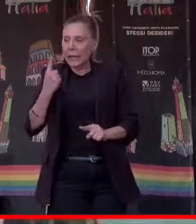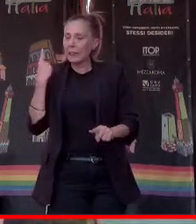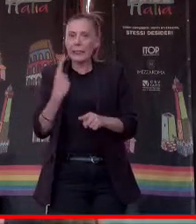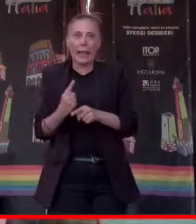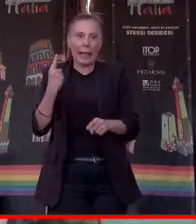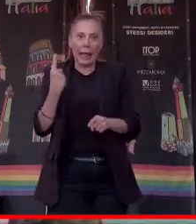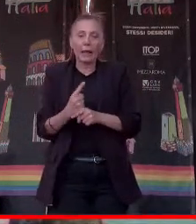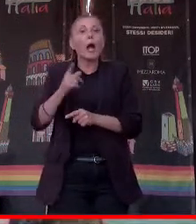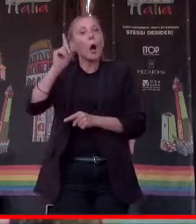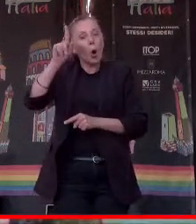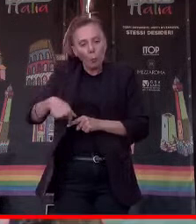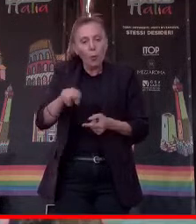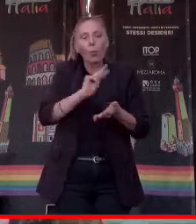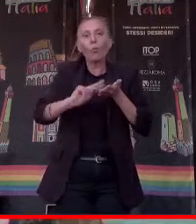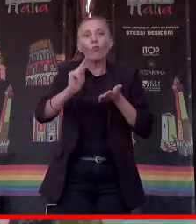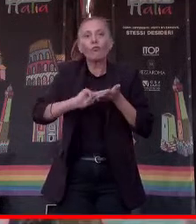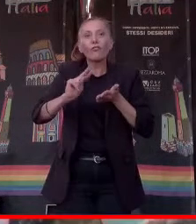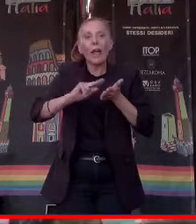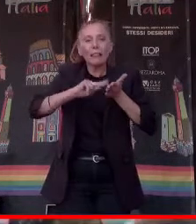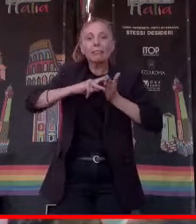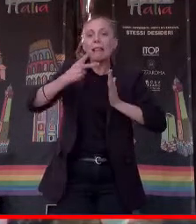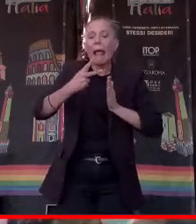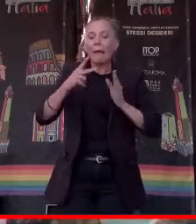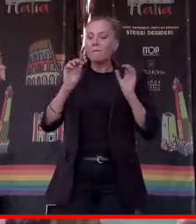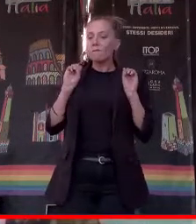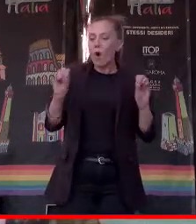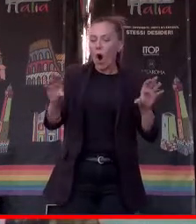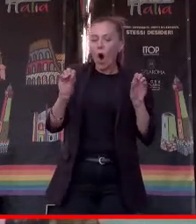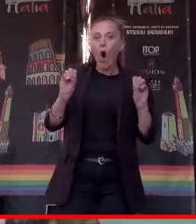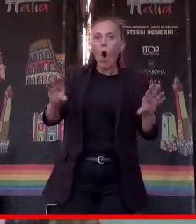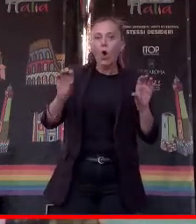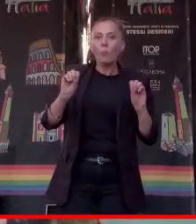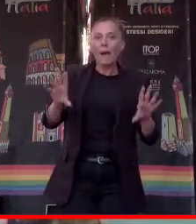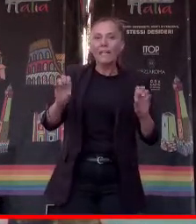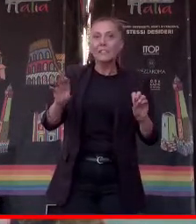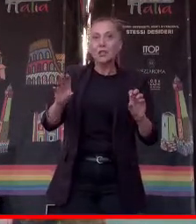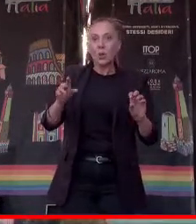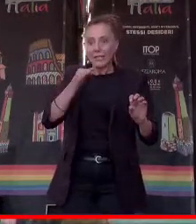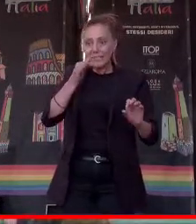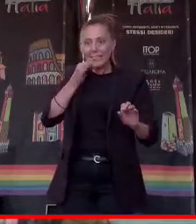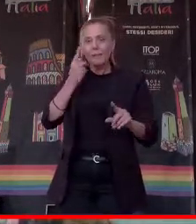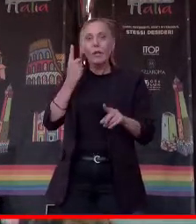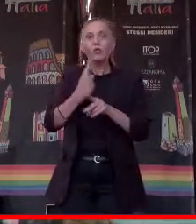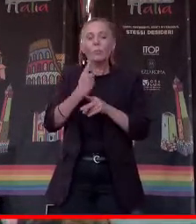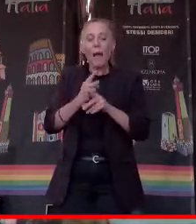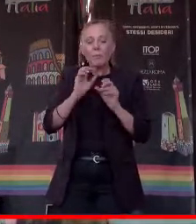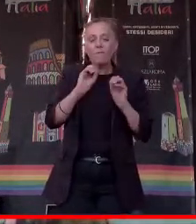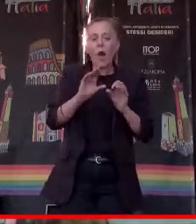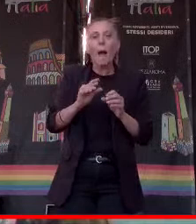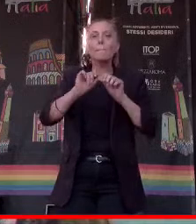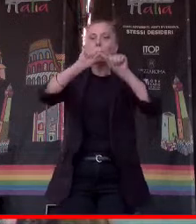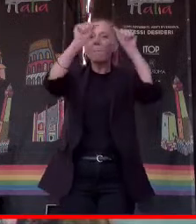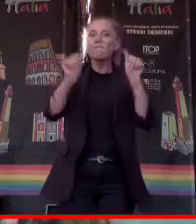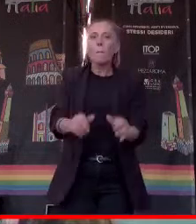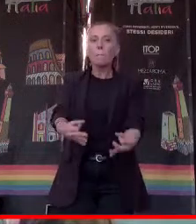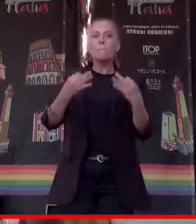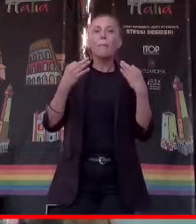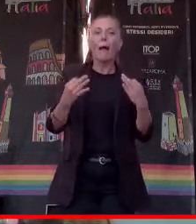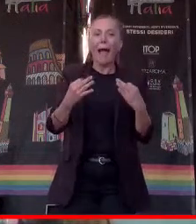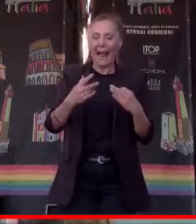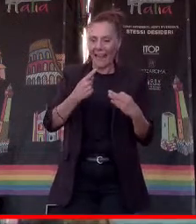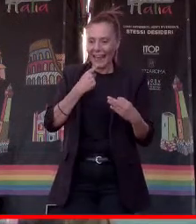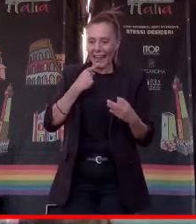di tutti gli uffici tecnici o comunque di chi pensa a fare questi interventi. Perché è chiaro che, io infatti